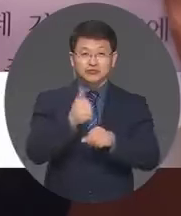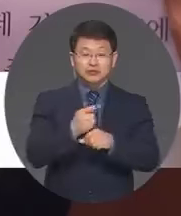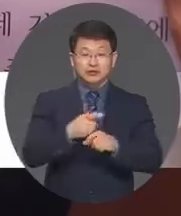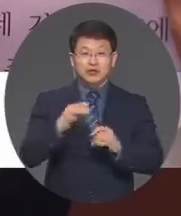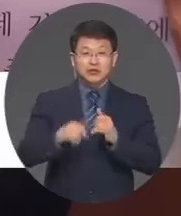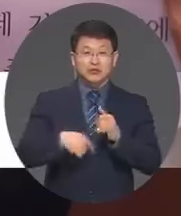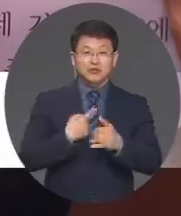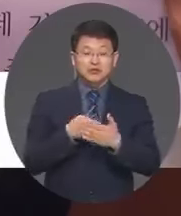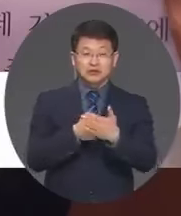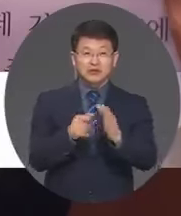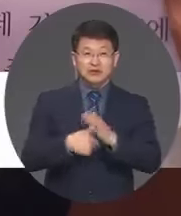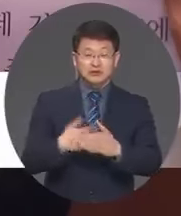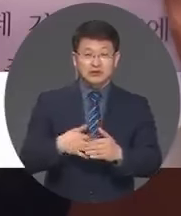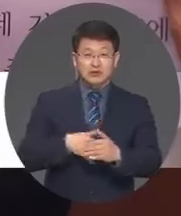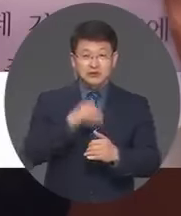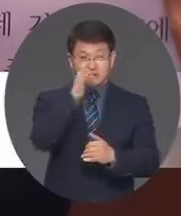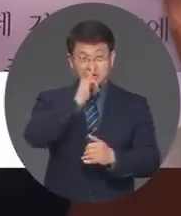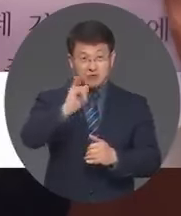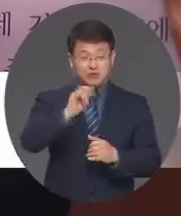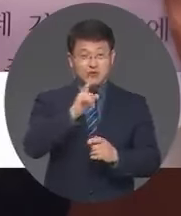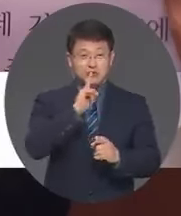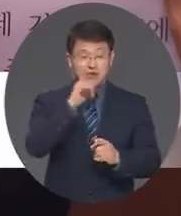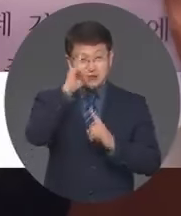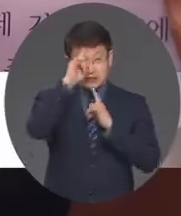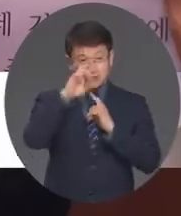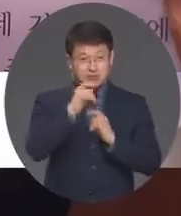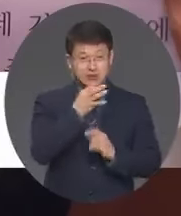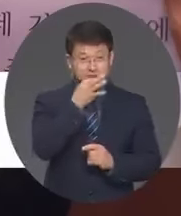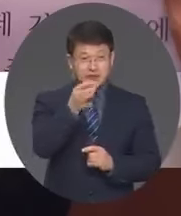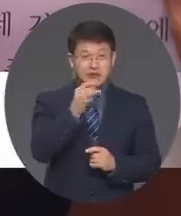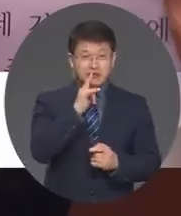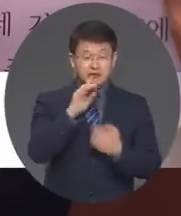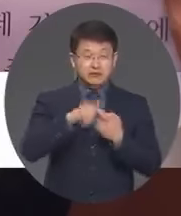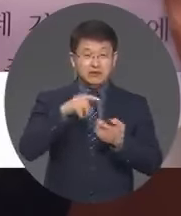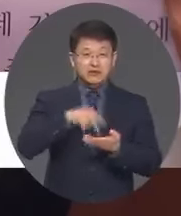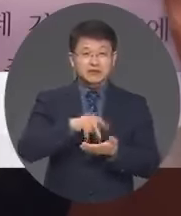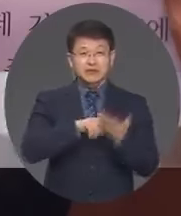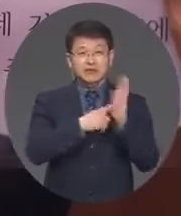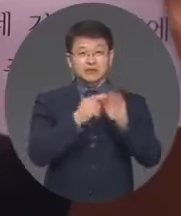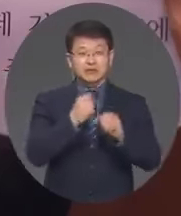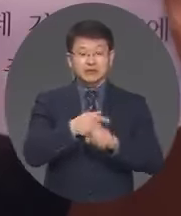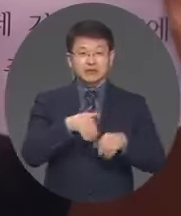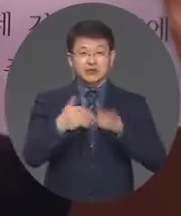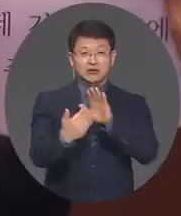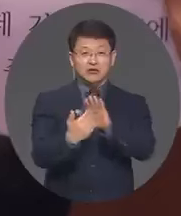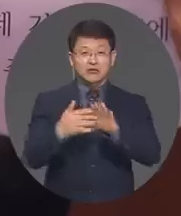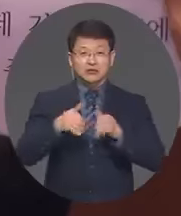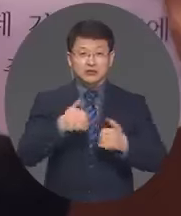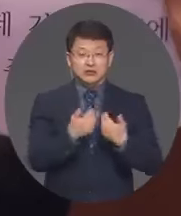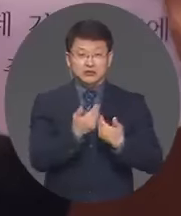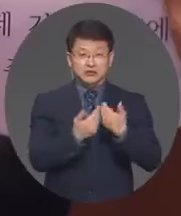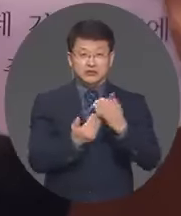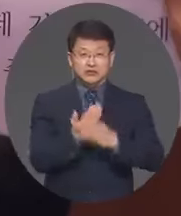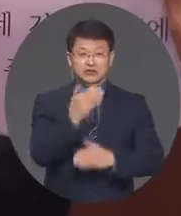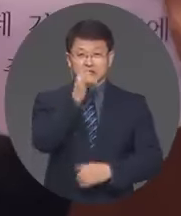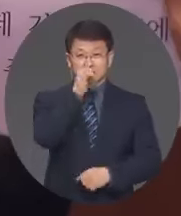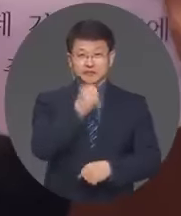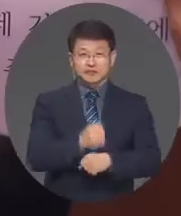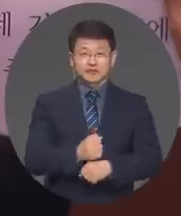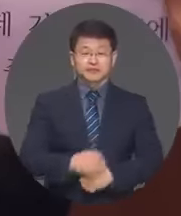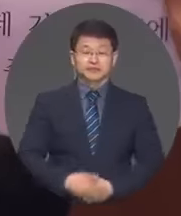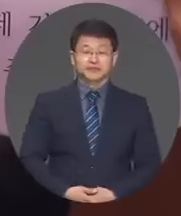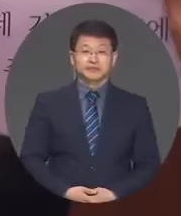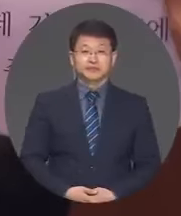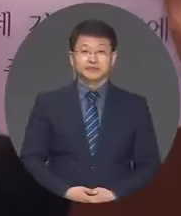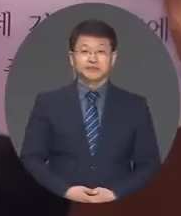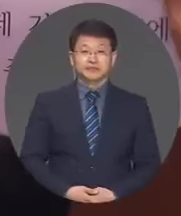이승만 대통령이 영웅이라고 불리는 데 대한 입장을 밝히라고 하면서 경호원들과 실랑이가 벌어진 겁니다. 이선영